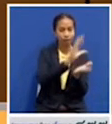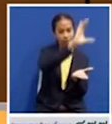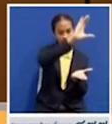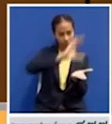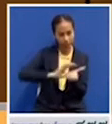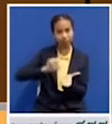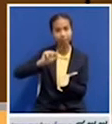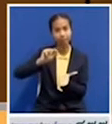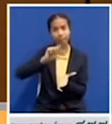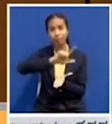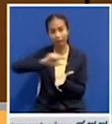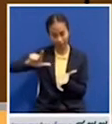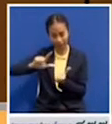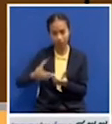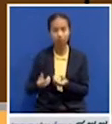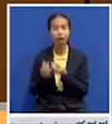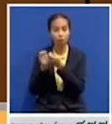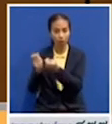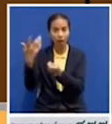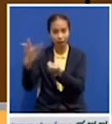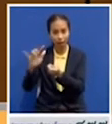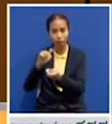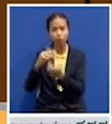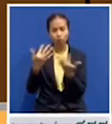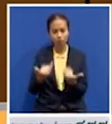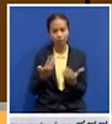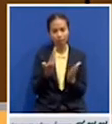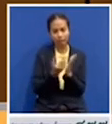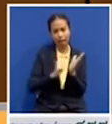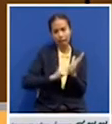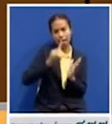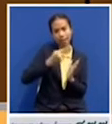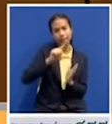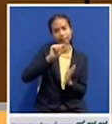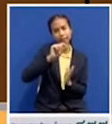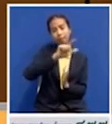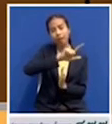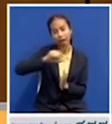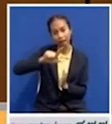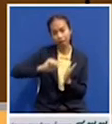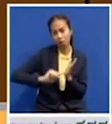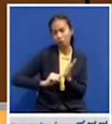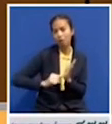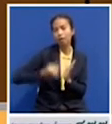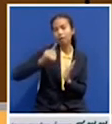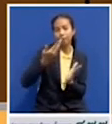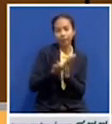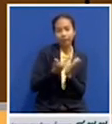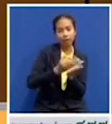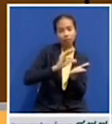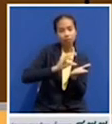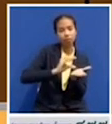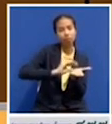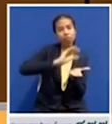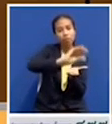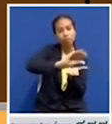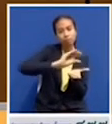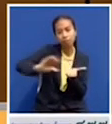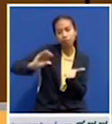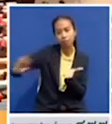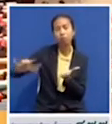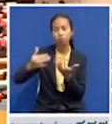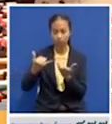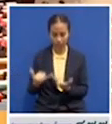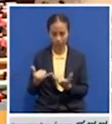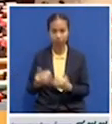ก็สรุปว่าที่เสียหายไปแล้วเนี่ยวงเงินแรกเนี่ยอยู่ใน20ล้านบาทก็จะเริ่มดำเนินการจ่ายให้ในเร็ววันนี้ครับ